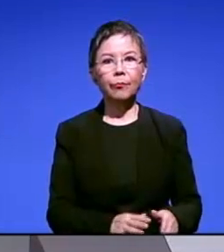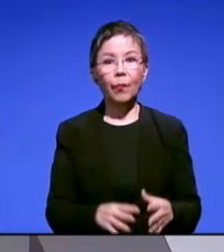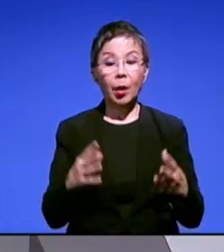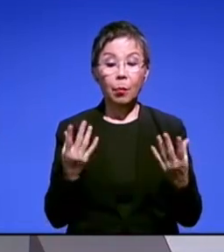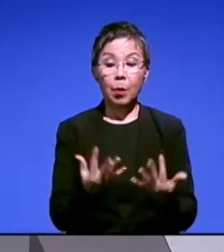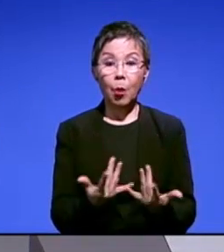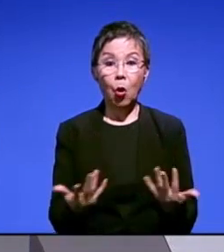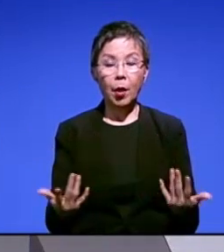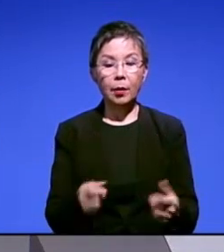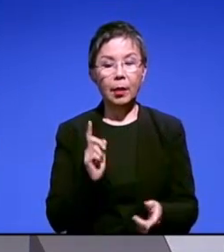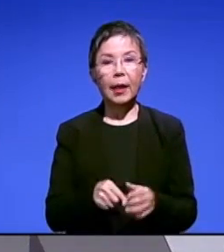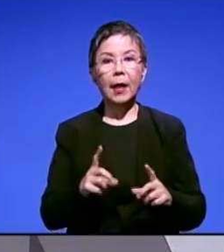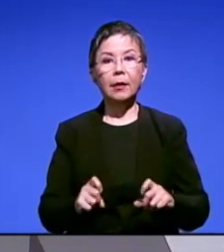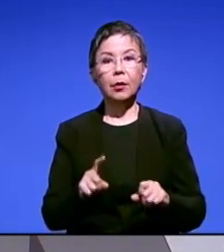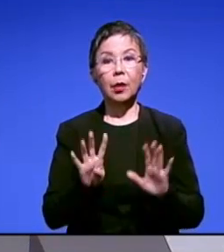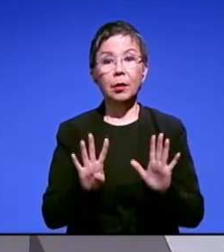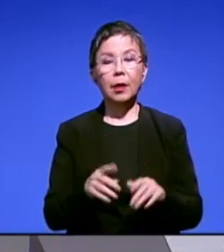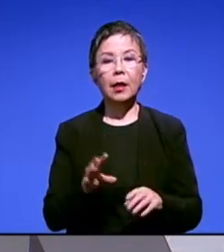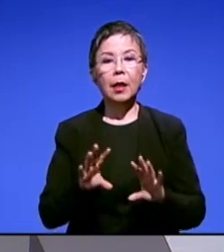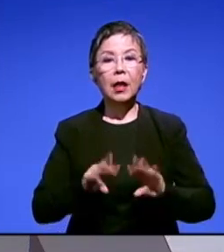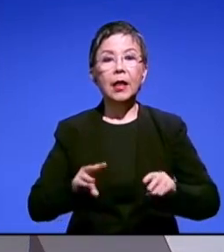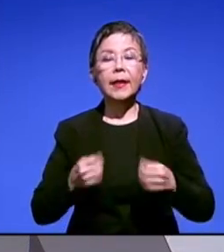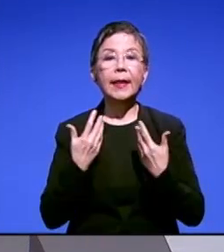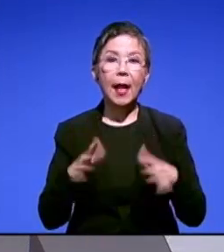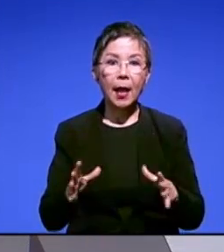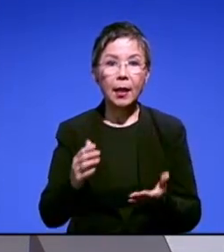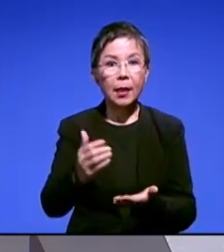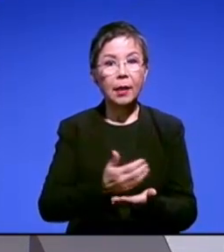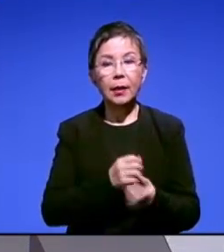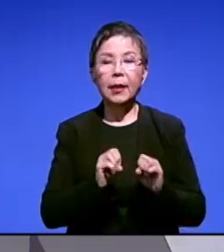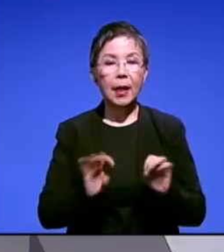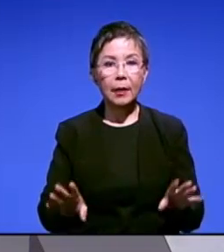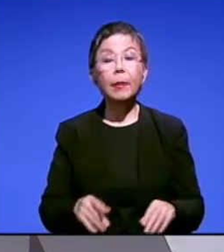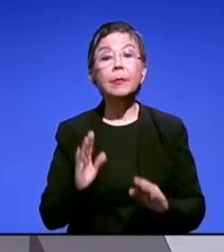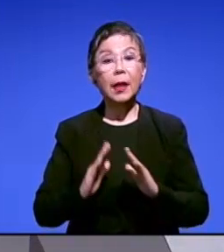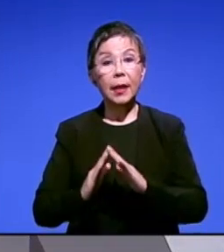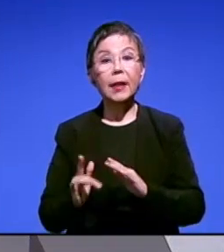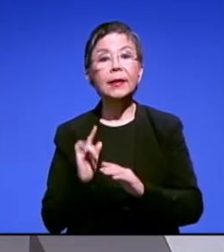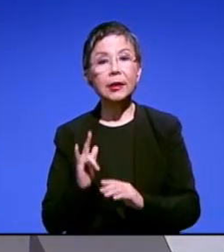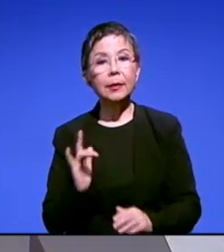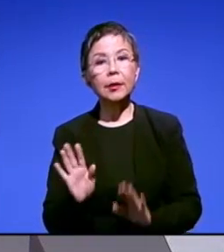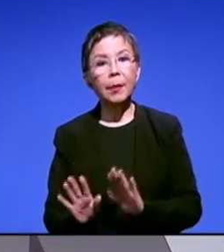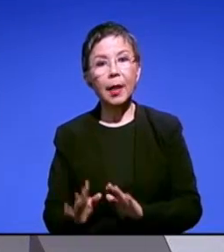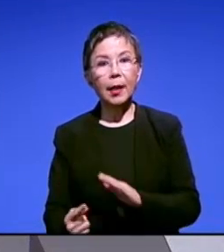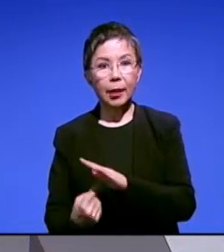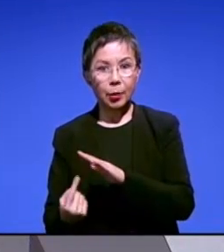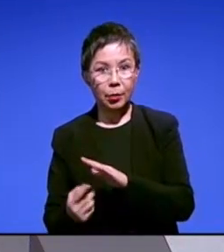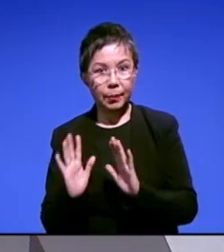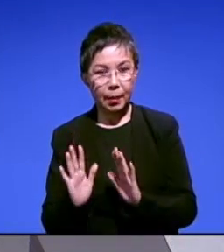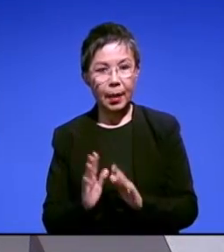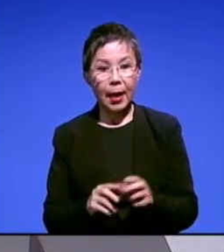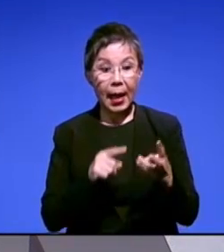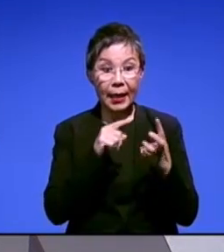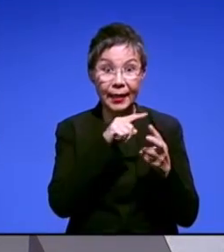Jumlah warga terdampak pandemi COVID yang kehilangan pekerjaan dan penghasilan bisa tinggal sementara di rumah singgah. Ada tiga kategori